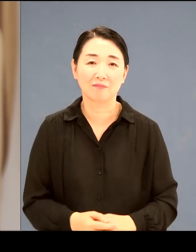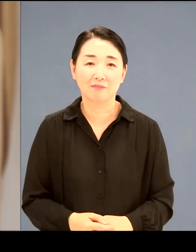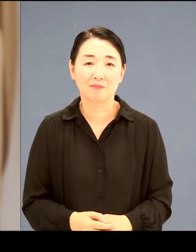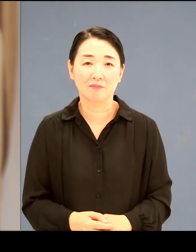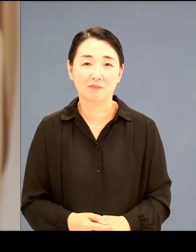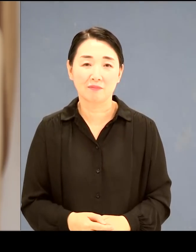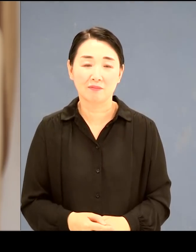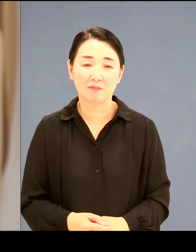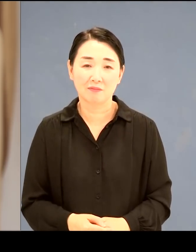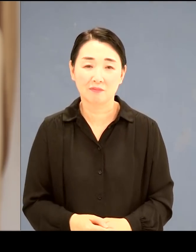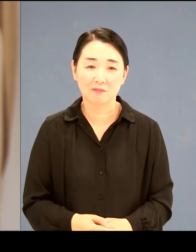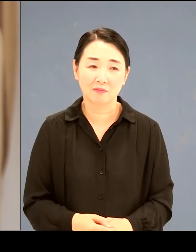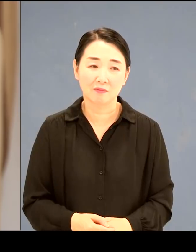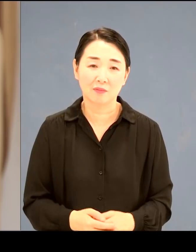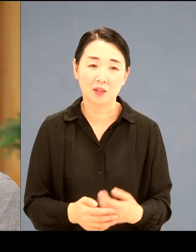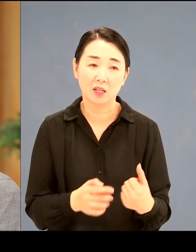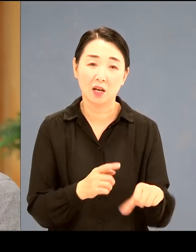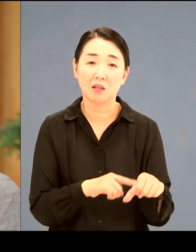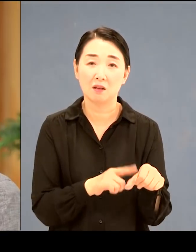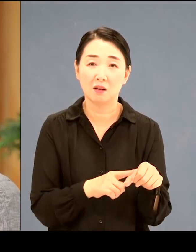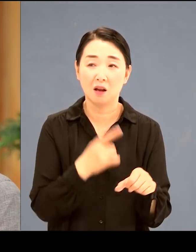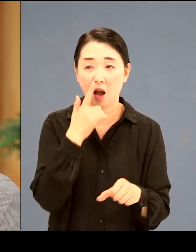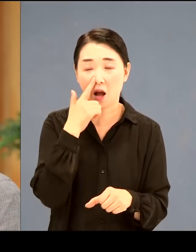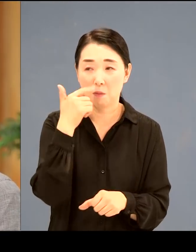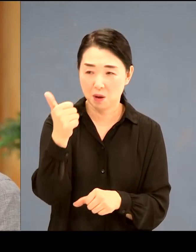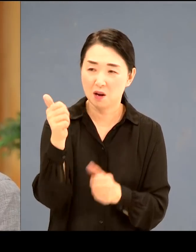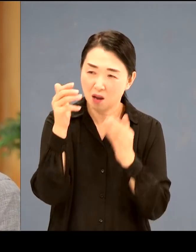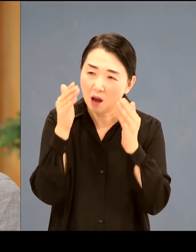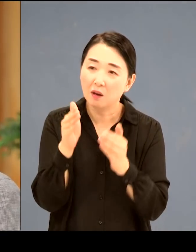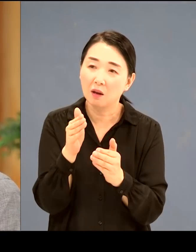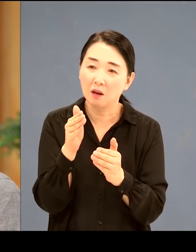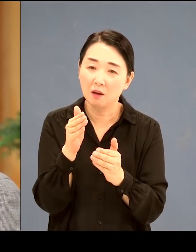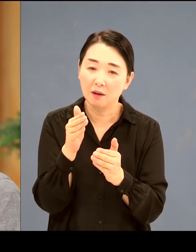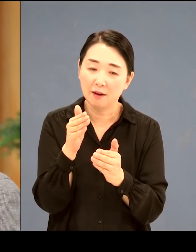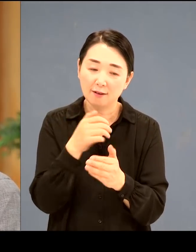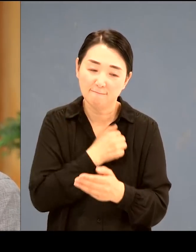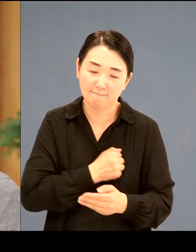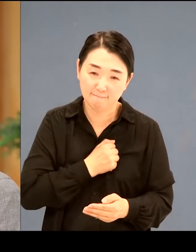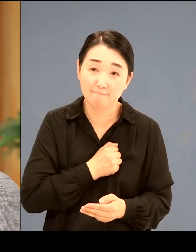자기가 아빠한테 묵었던 마음들이 있는데 이거를